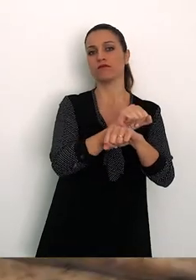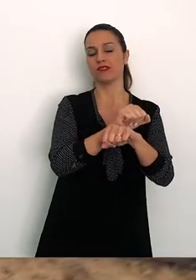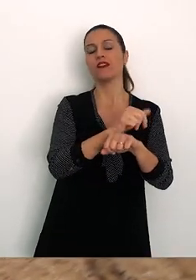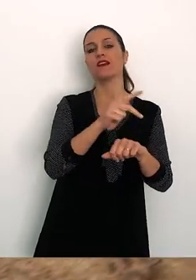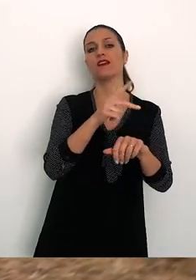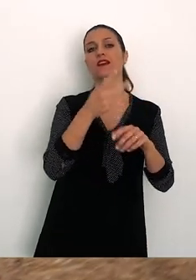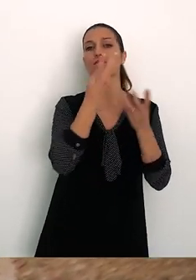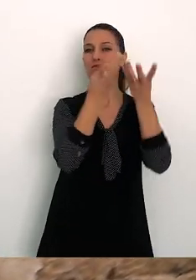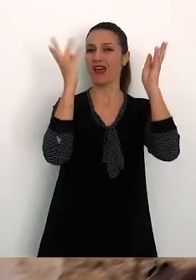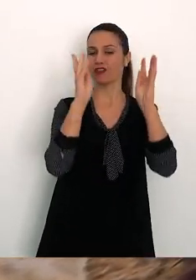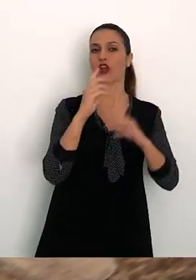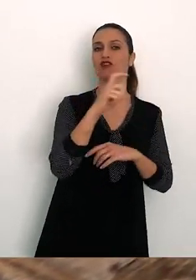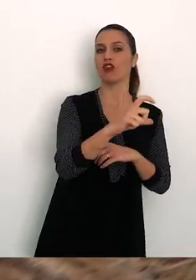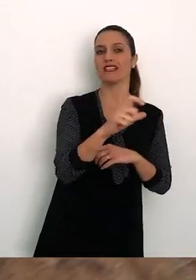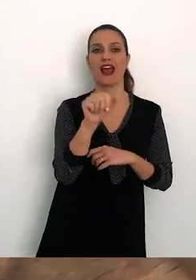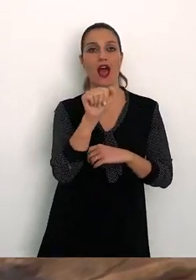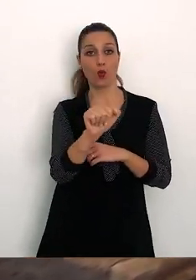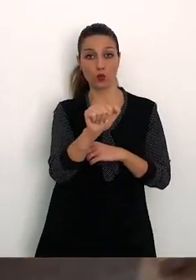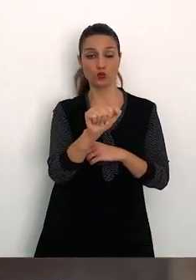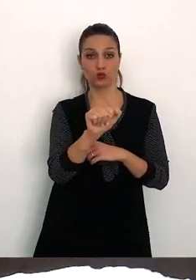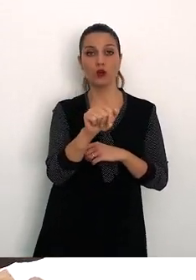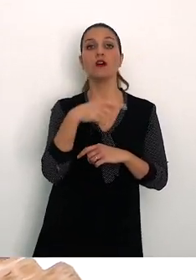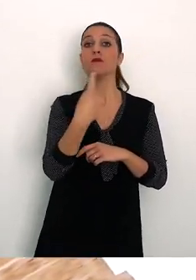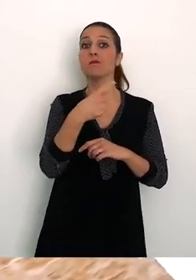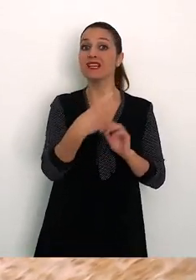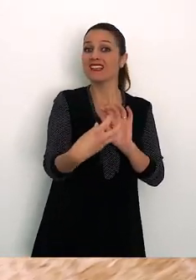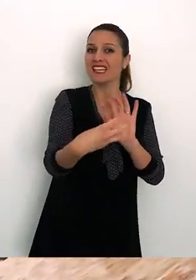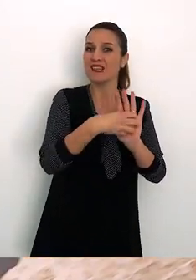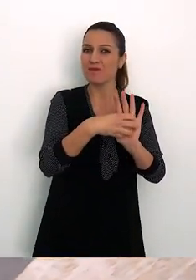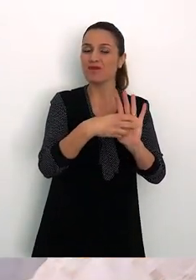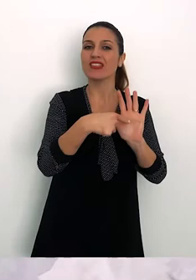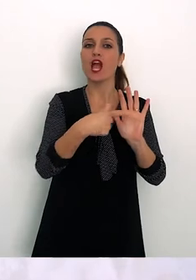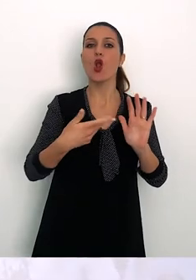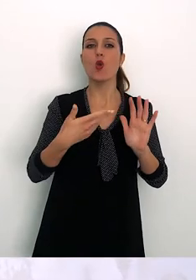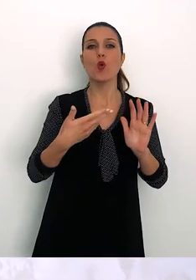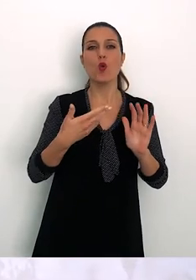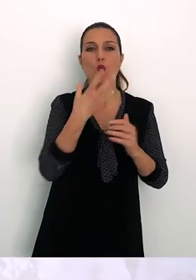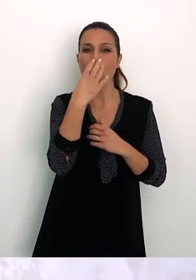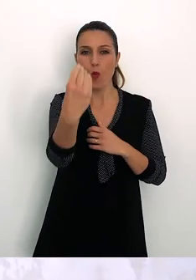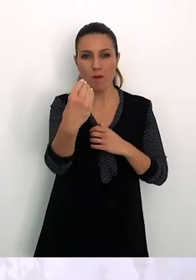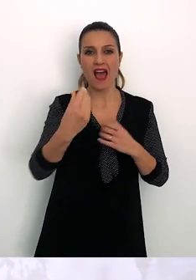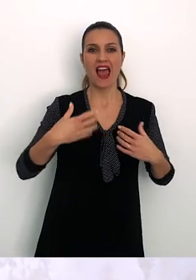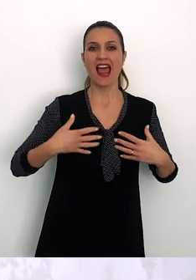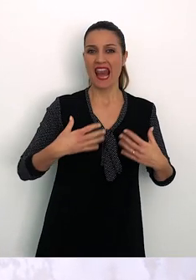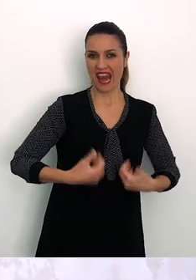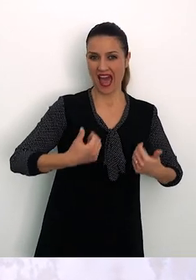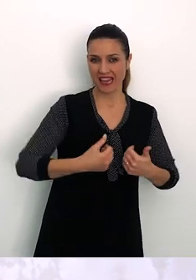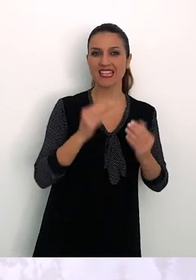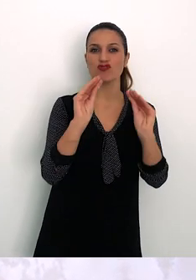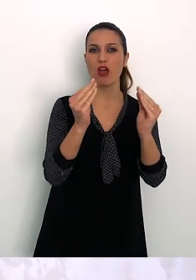contribuito alla nascita del piccolo villaggio di Racale, apponendo come stemma del paese la lupa che allatta i due gemelli Romolo e